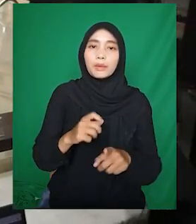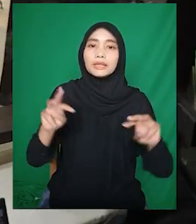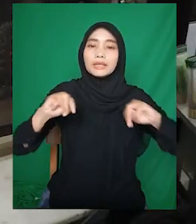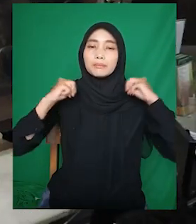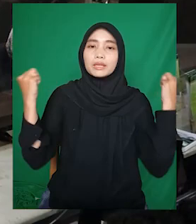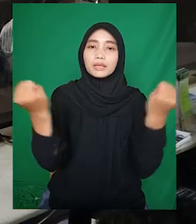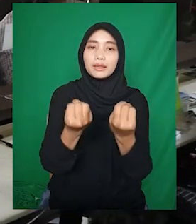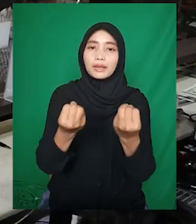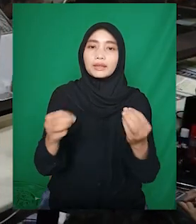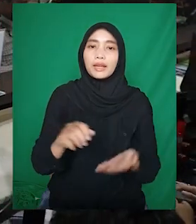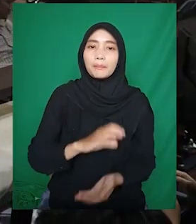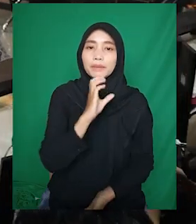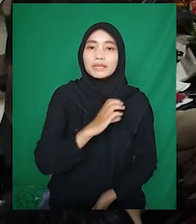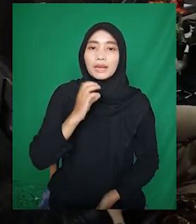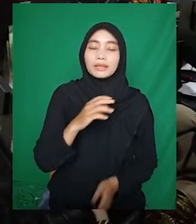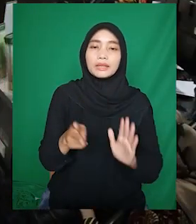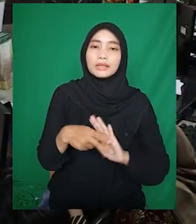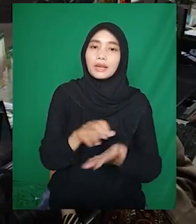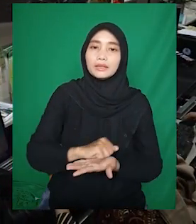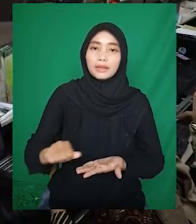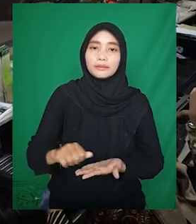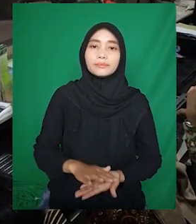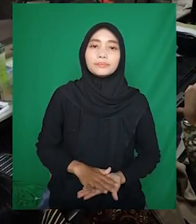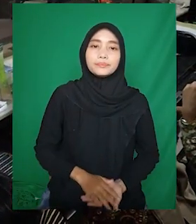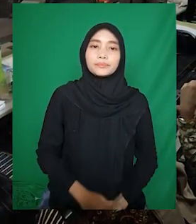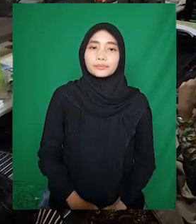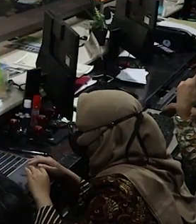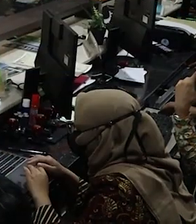bagi masyarakat pencari keadilan.